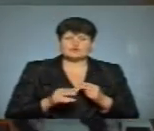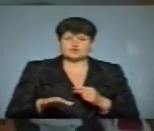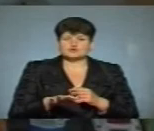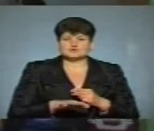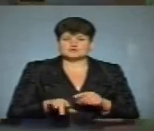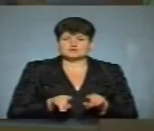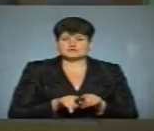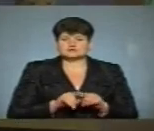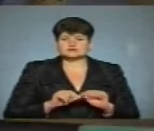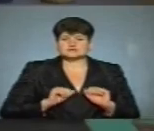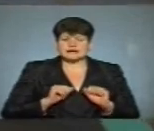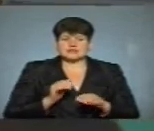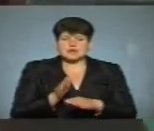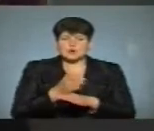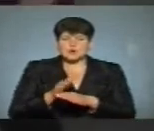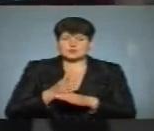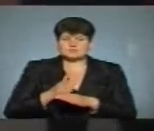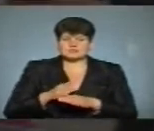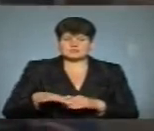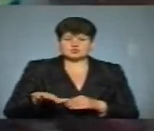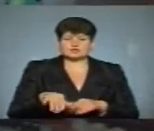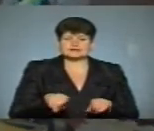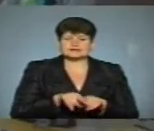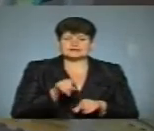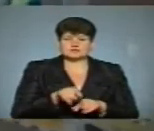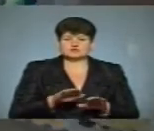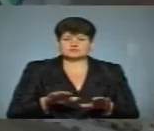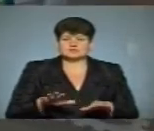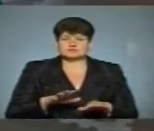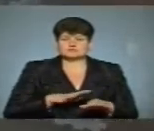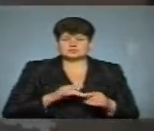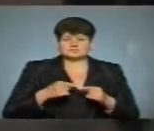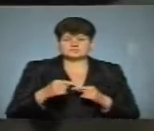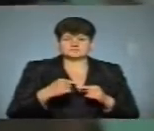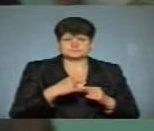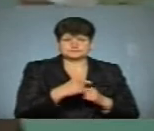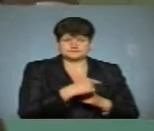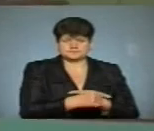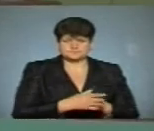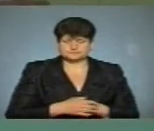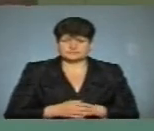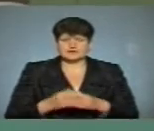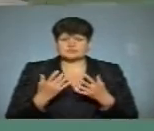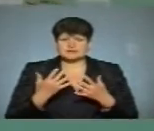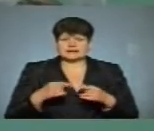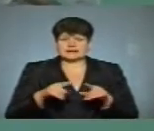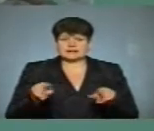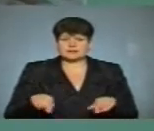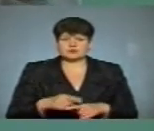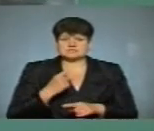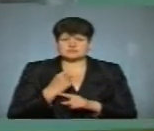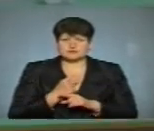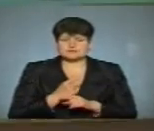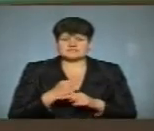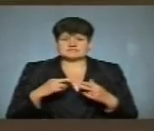також старалися розбити ігрові зони так, щоб діти зберігали дистанцію між собою. Оскільки килимок заборонено, ми